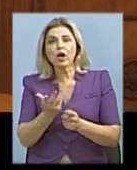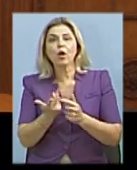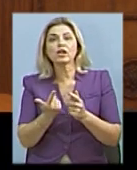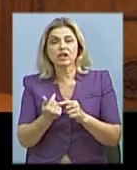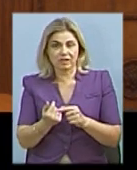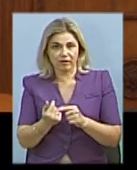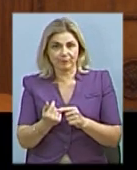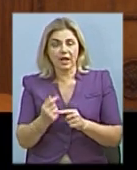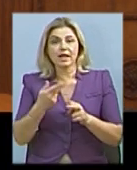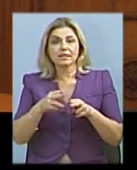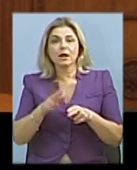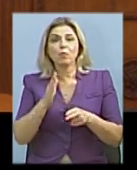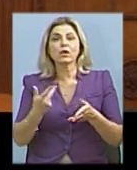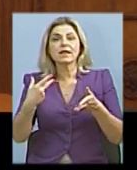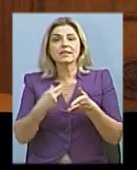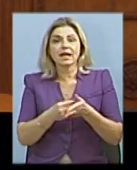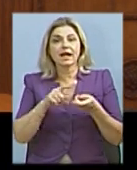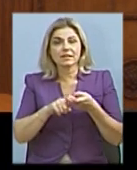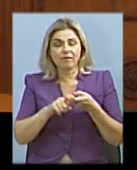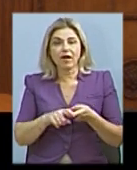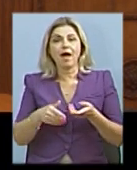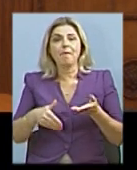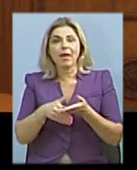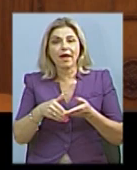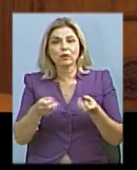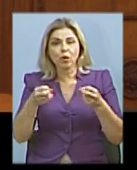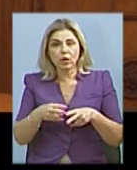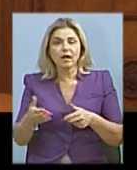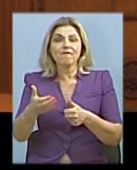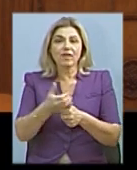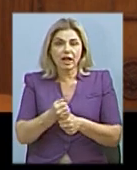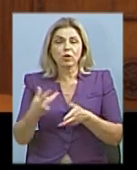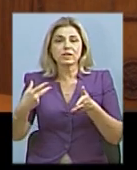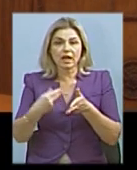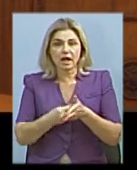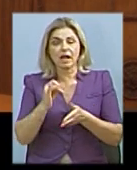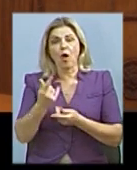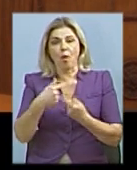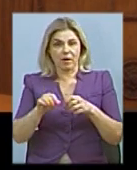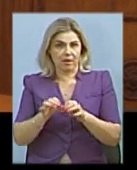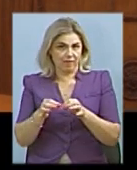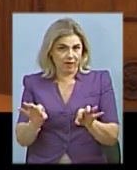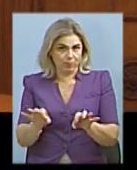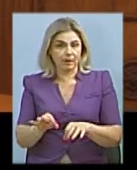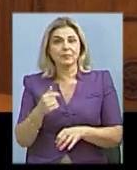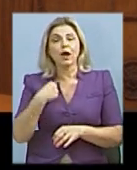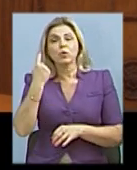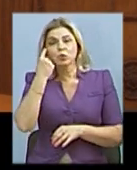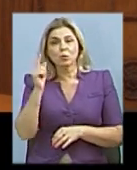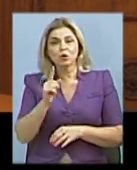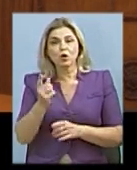чисельності. Це буде стерилізація, метод ВСВ, вилов, стерилізація і випуск на місце вилову. Я думаю, що кількість